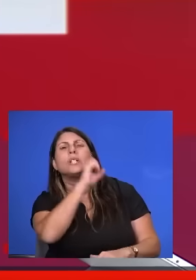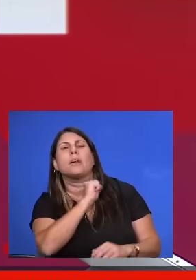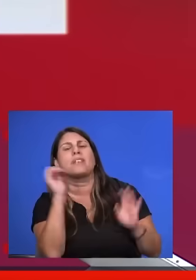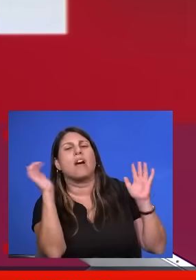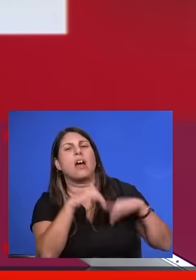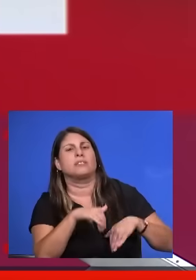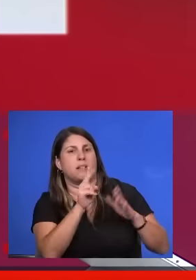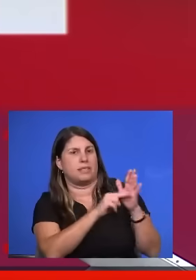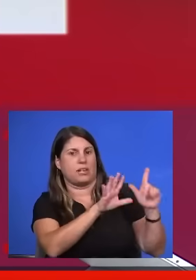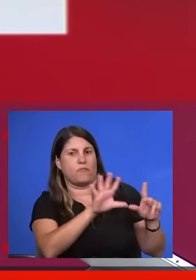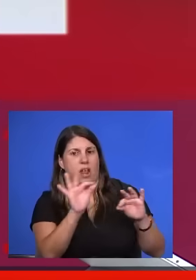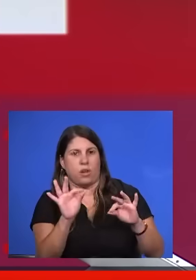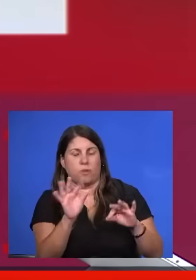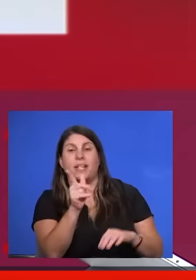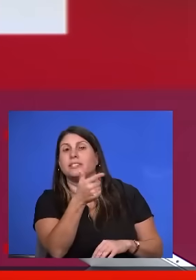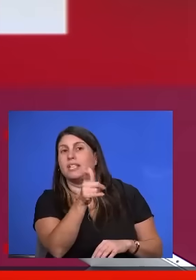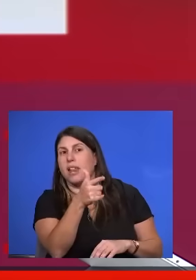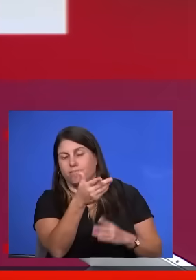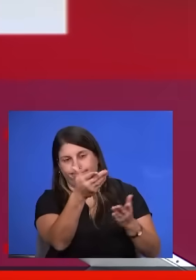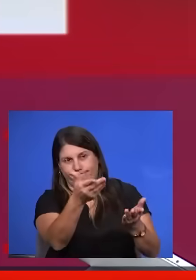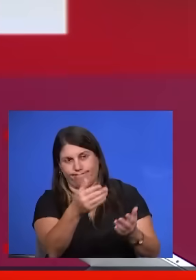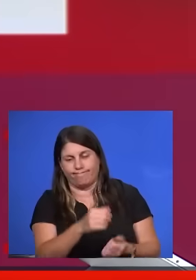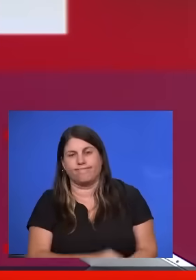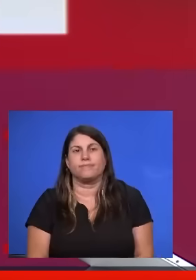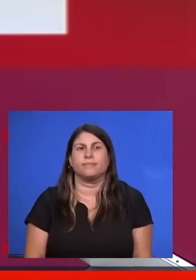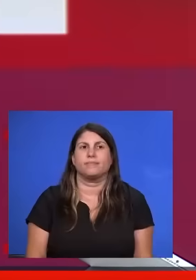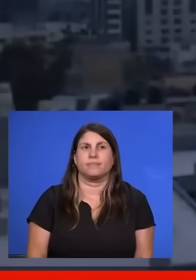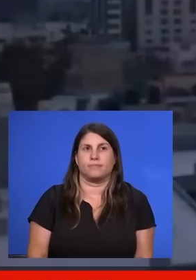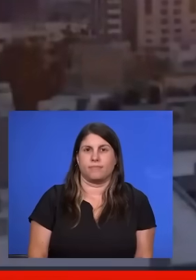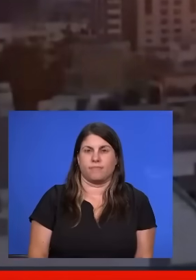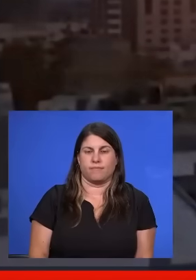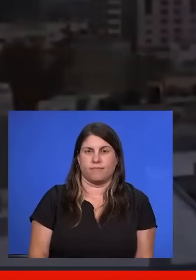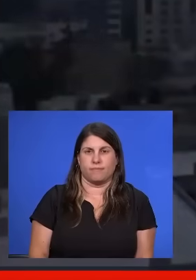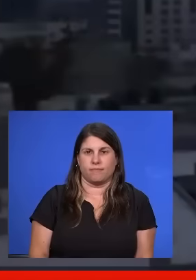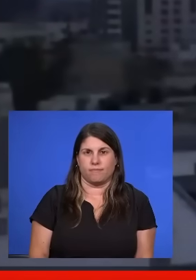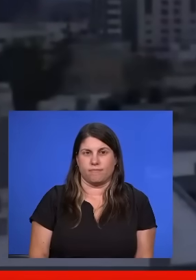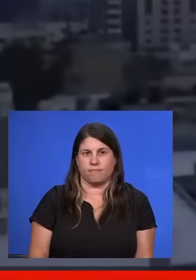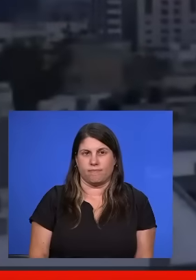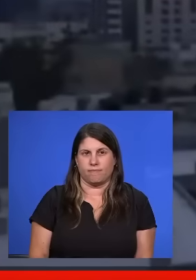באוקטובר. צילם אור קשה, דור קשה לסקליט עוז זיכרמן.